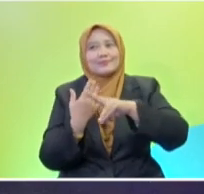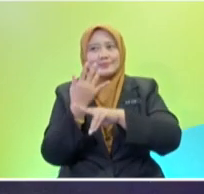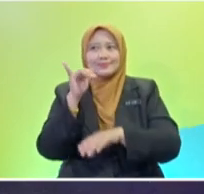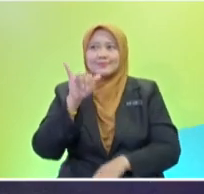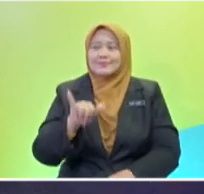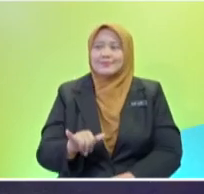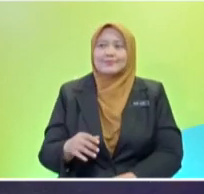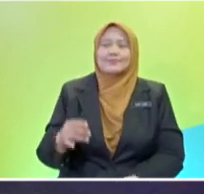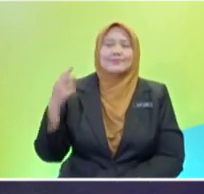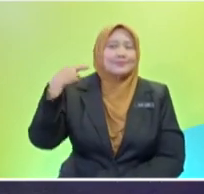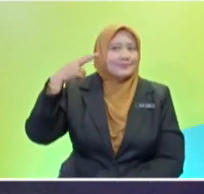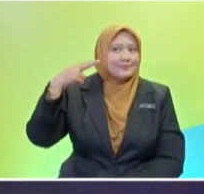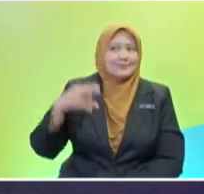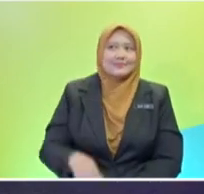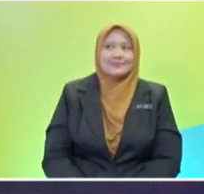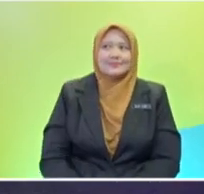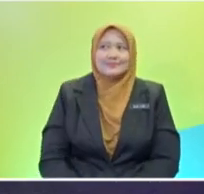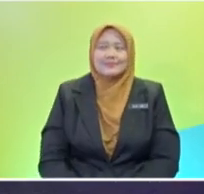yang hijau